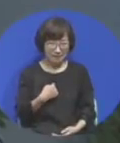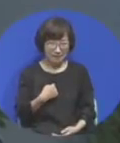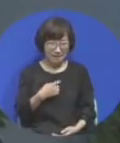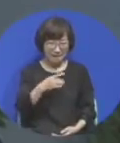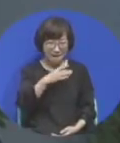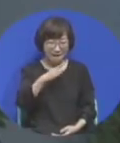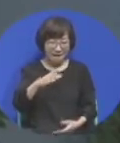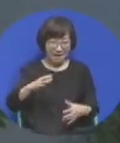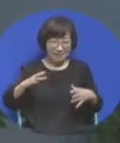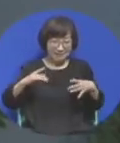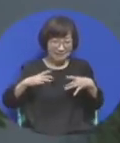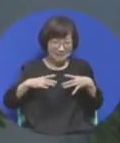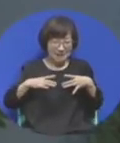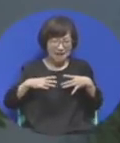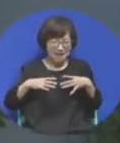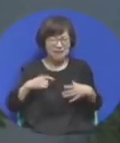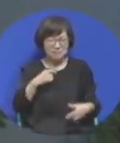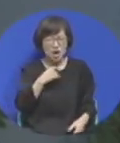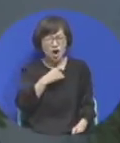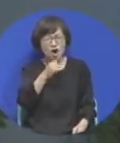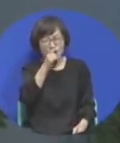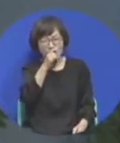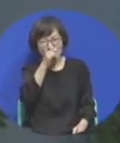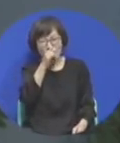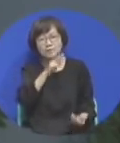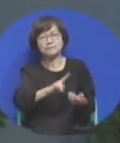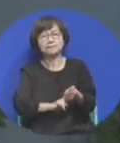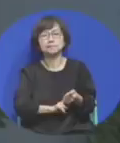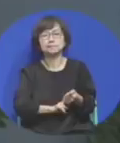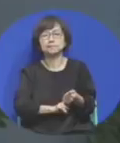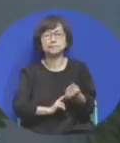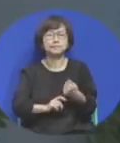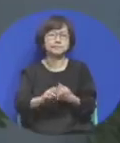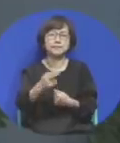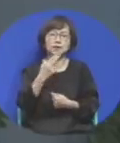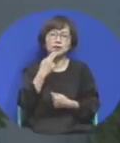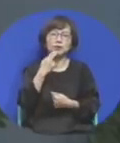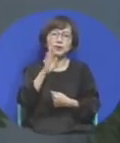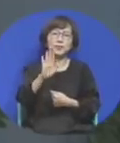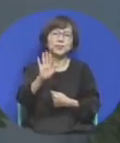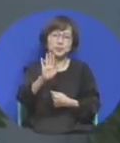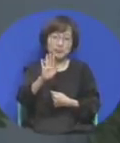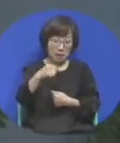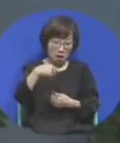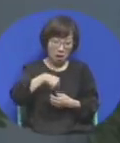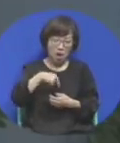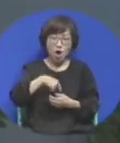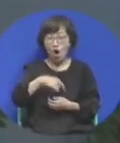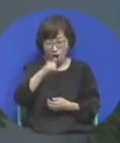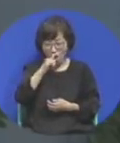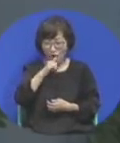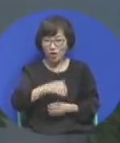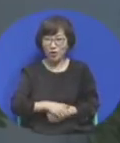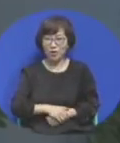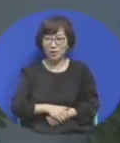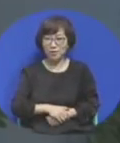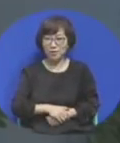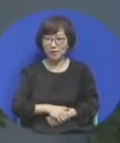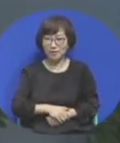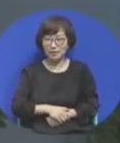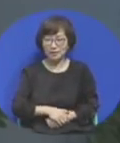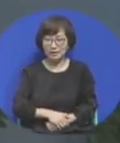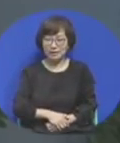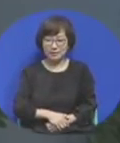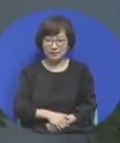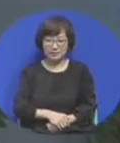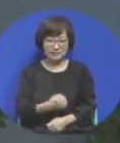don't try. I don't want to boast about my poverty. If you tell me to boast about it, there's plenty for me to say. 될 수 있으면 나 같은 게 구원받아서